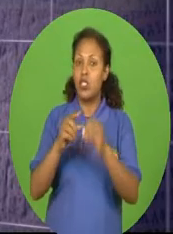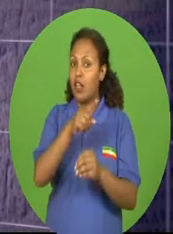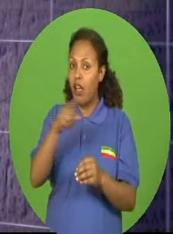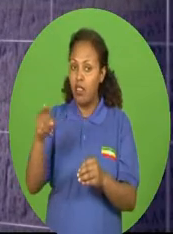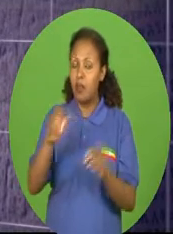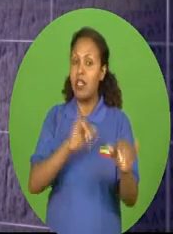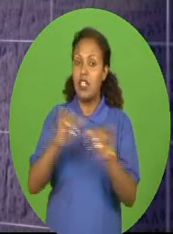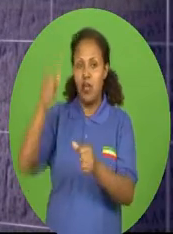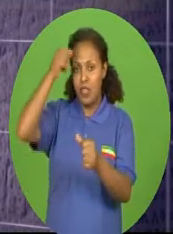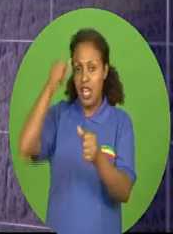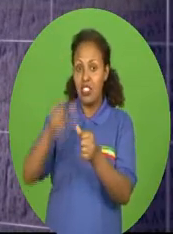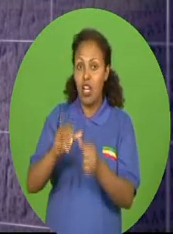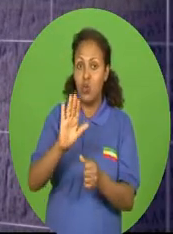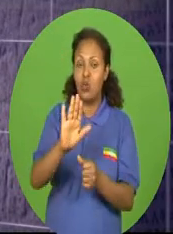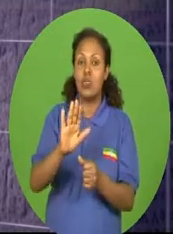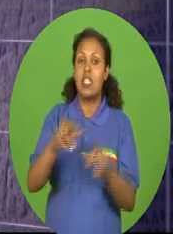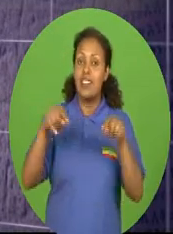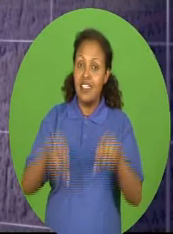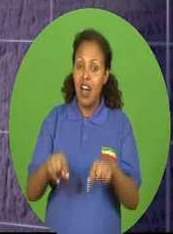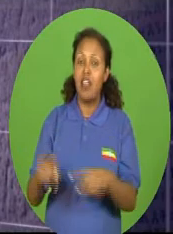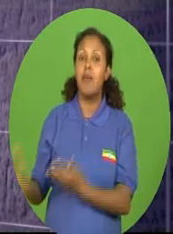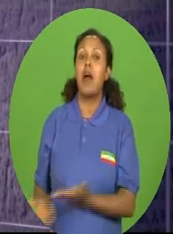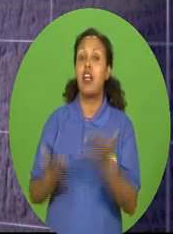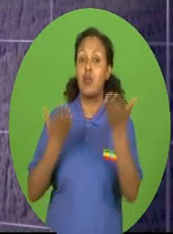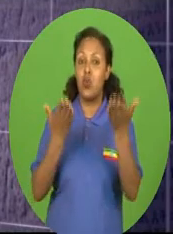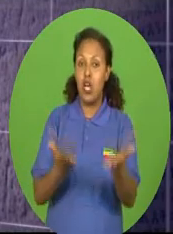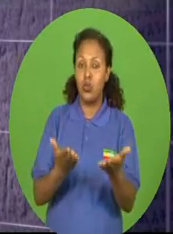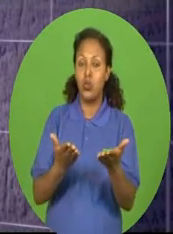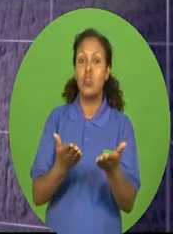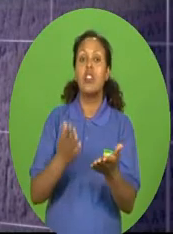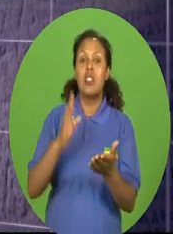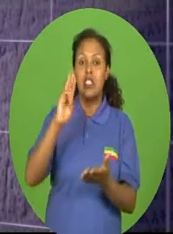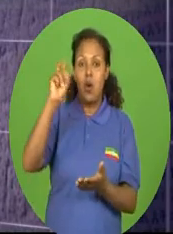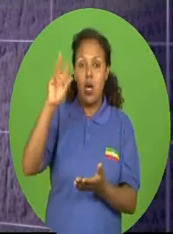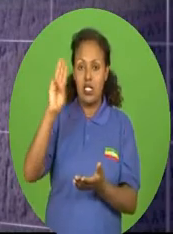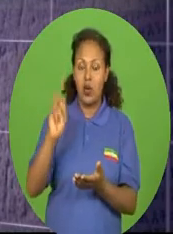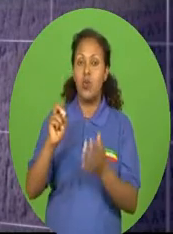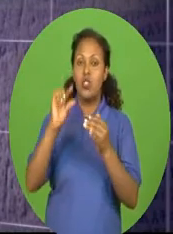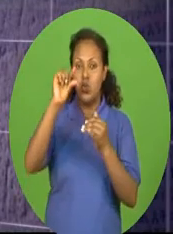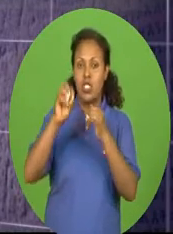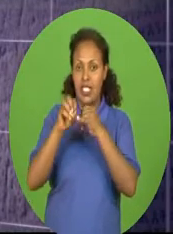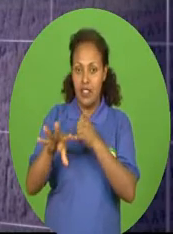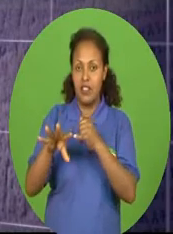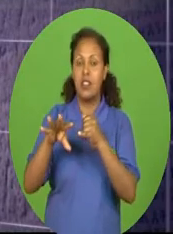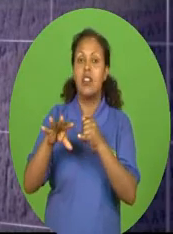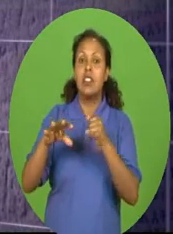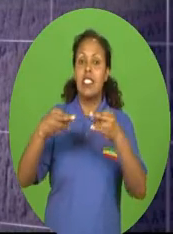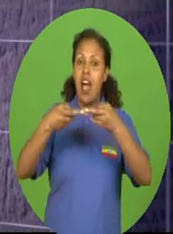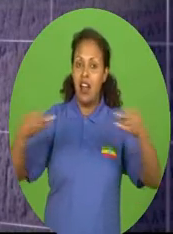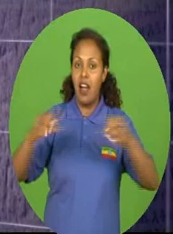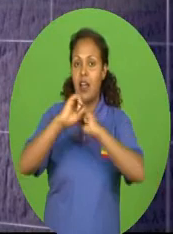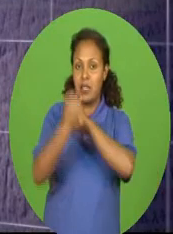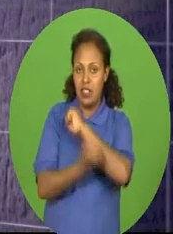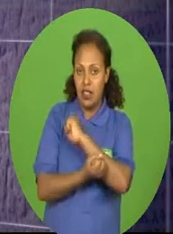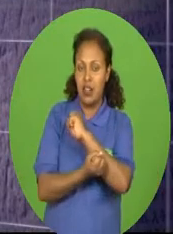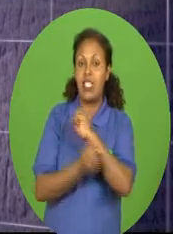ተማሪዎች እናንተም እንደምታስተውሉት ዛሬ ባቀረብኩላችሁ የሰዋሰው ንዑስ ክፍል ስለ ሐረጋት